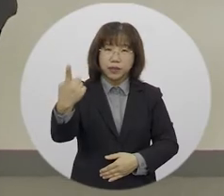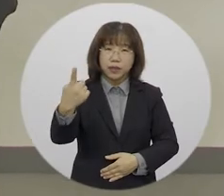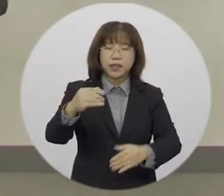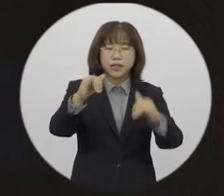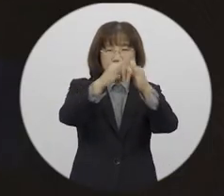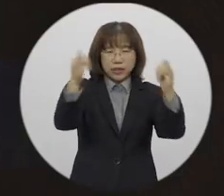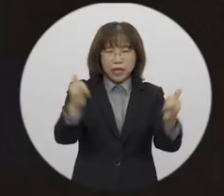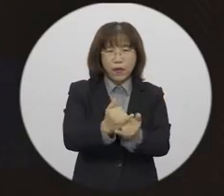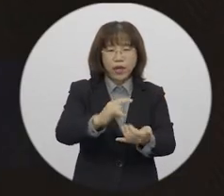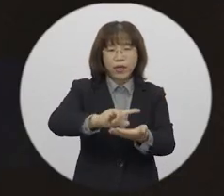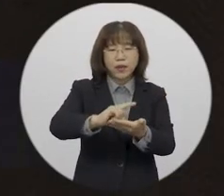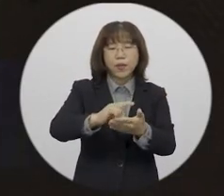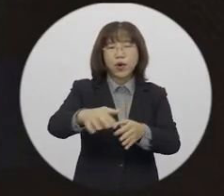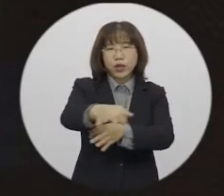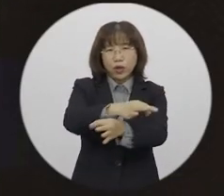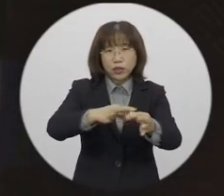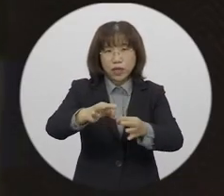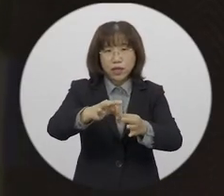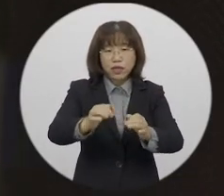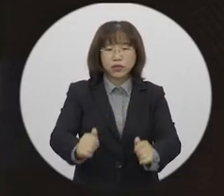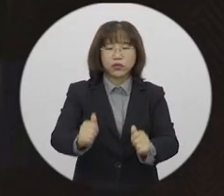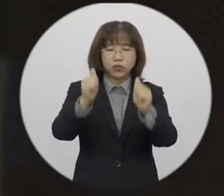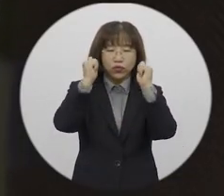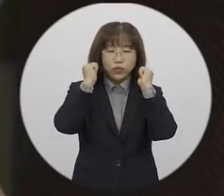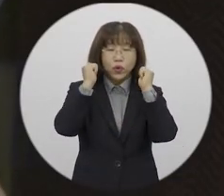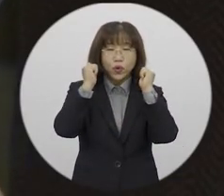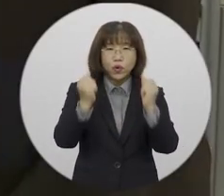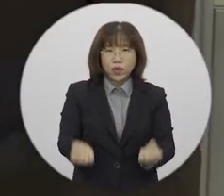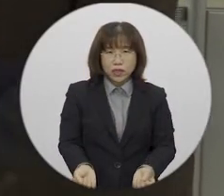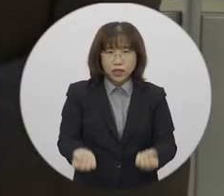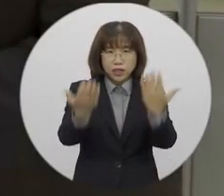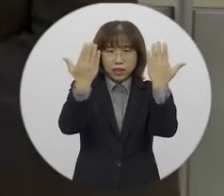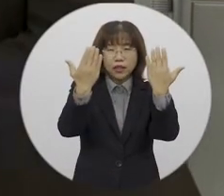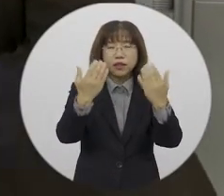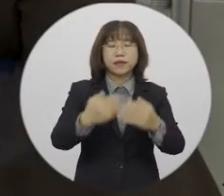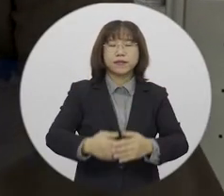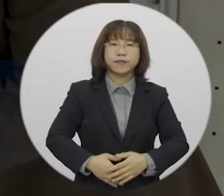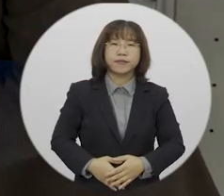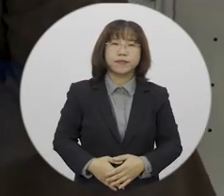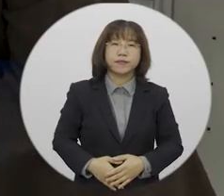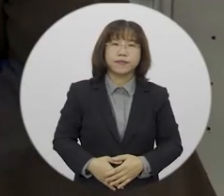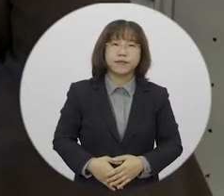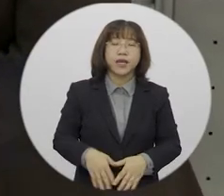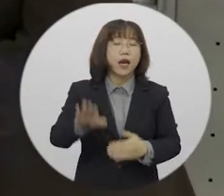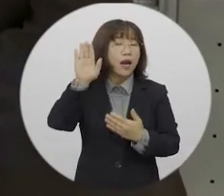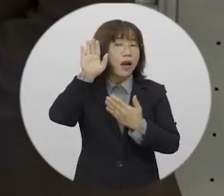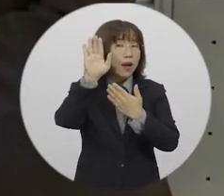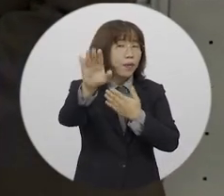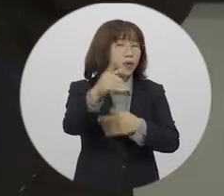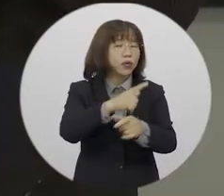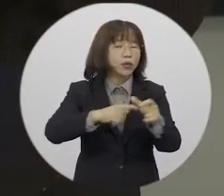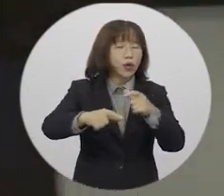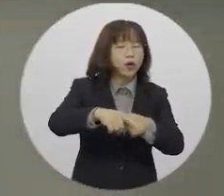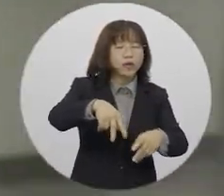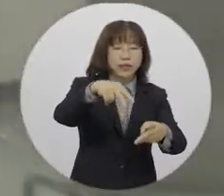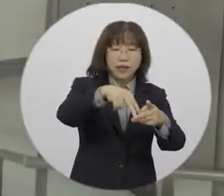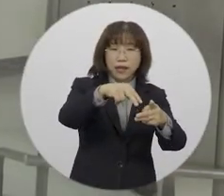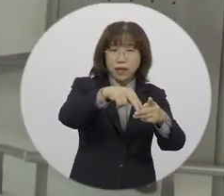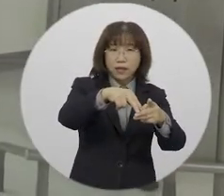함께 2021년 강서구 사회적 경제 창업 아카데미의 수료식이 이어지며 행사가